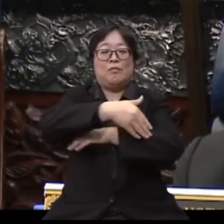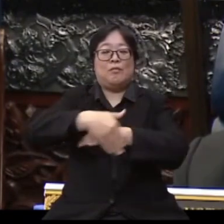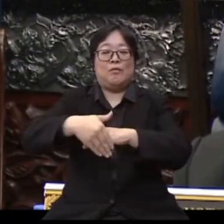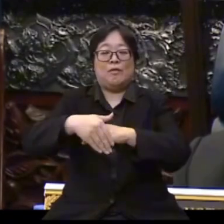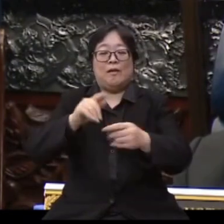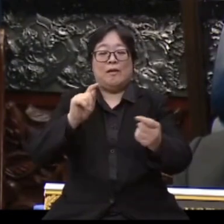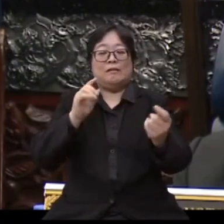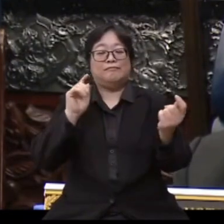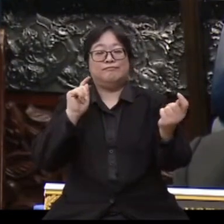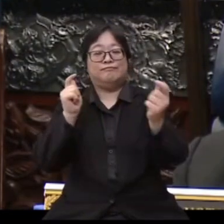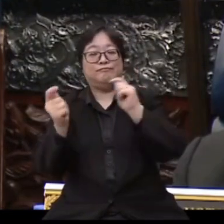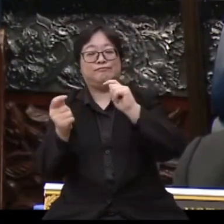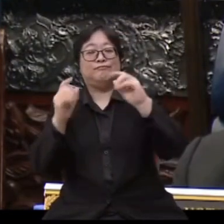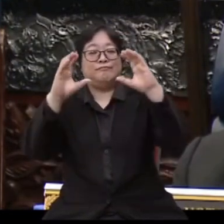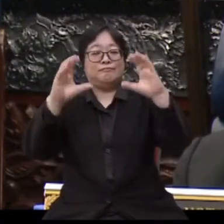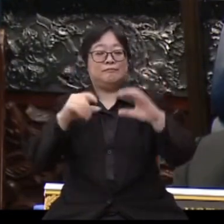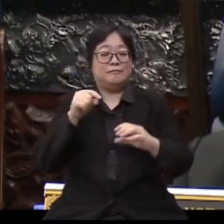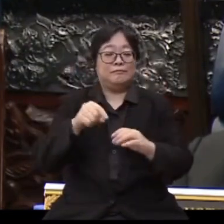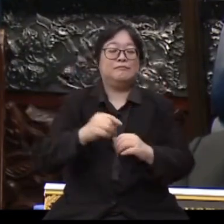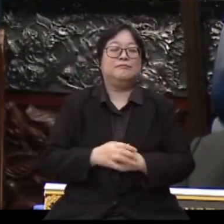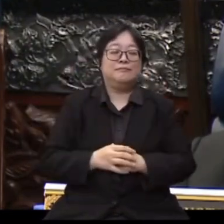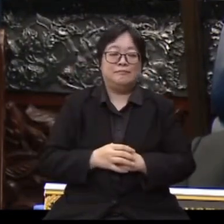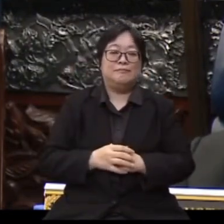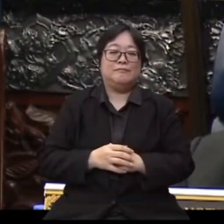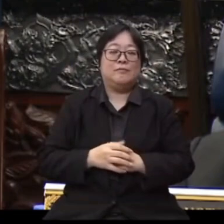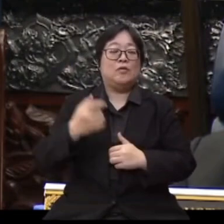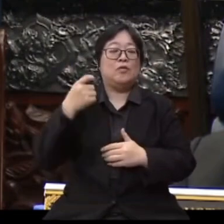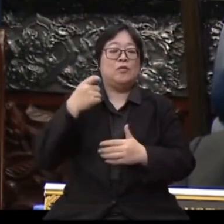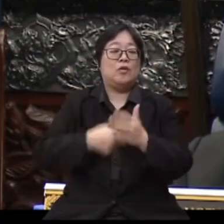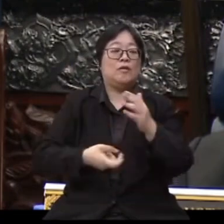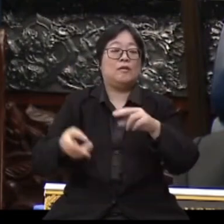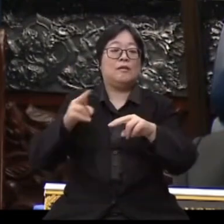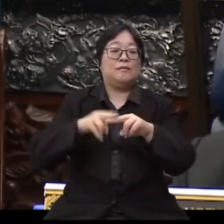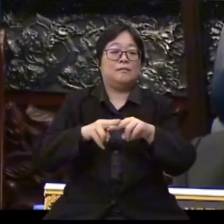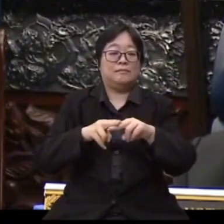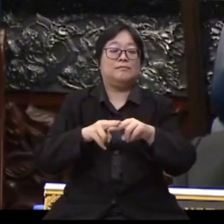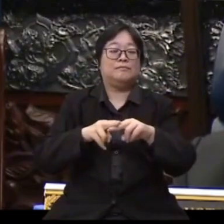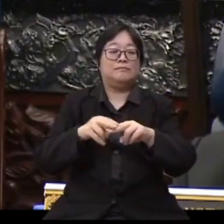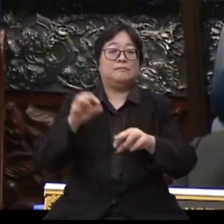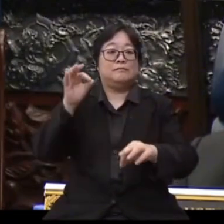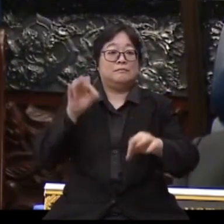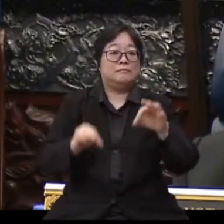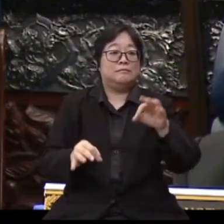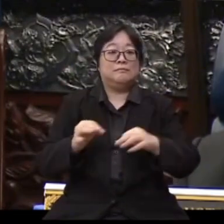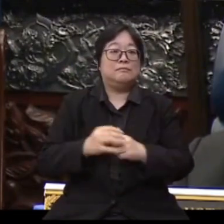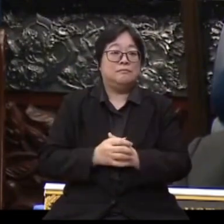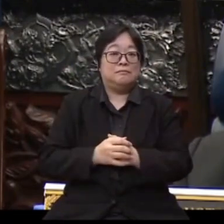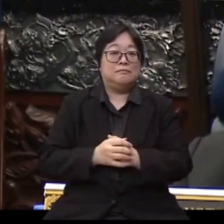Adjustment Mechanism, yang meletakkan kos tambahan kalau